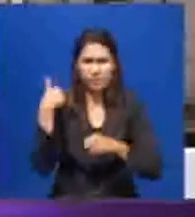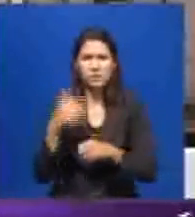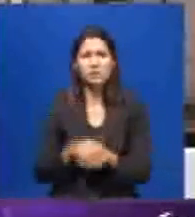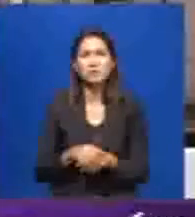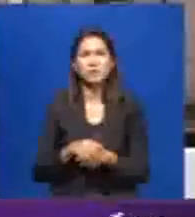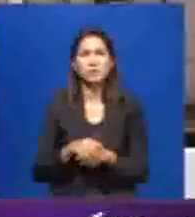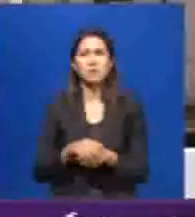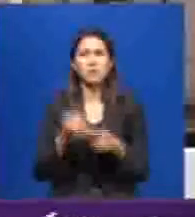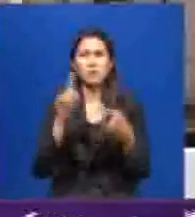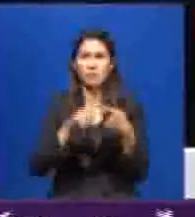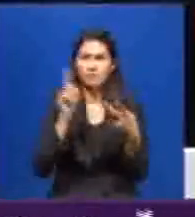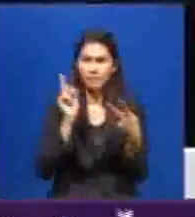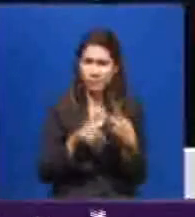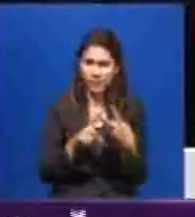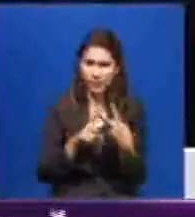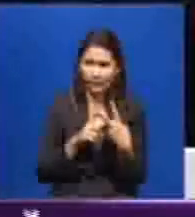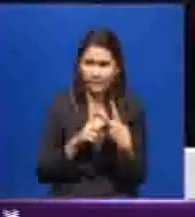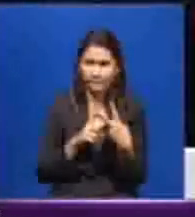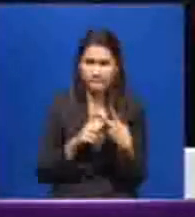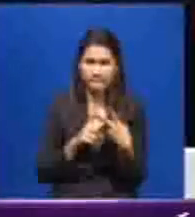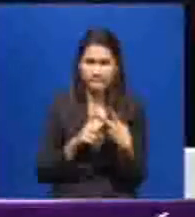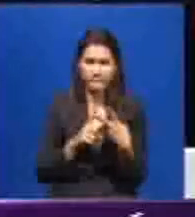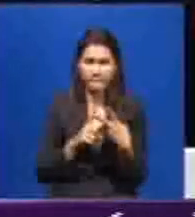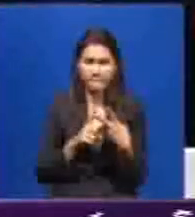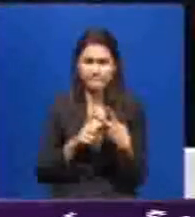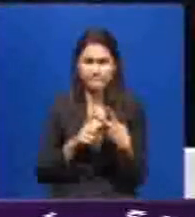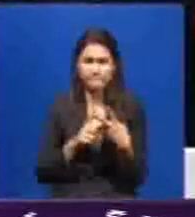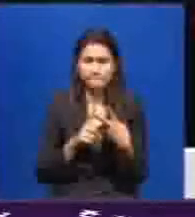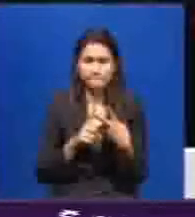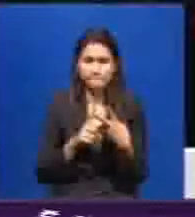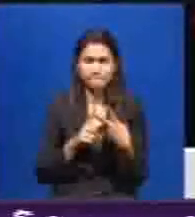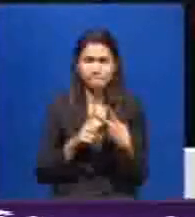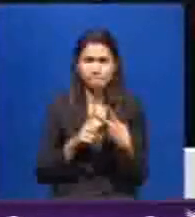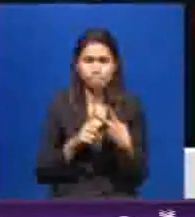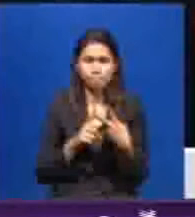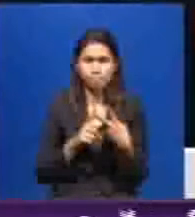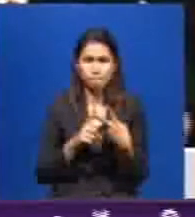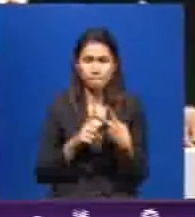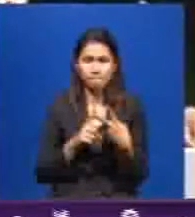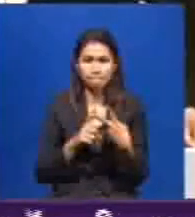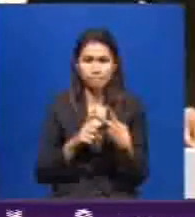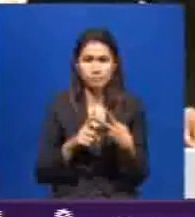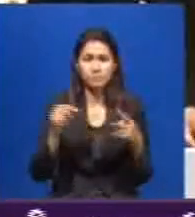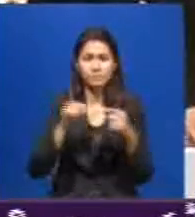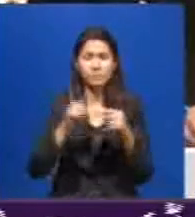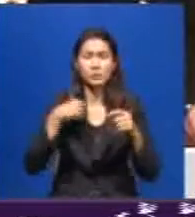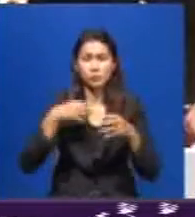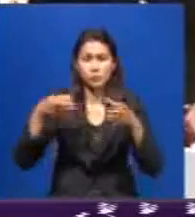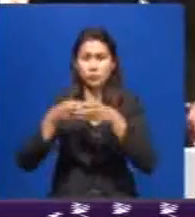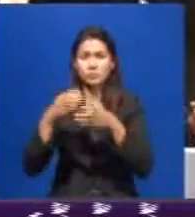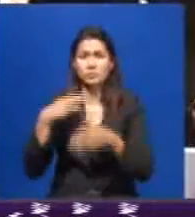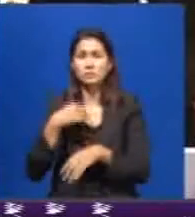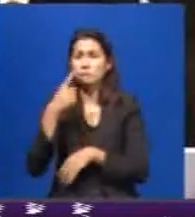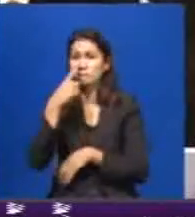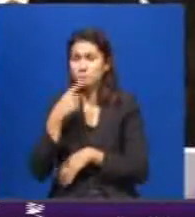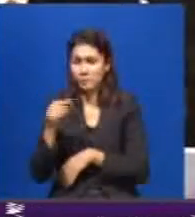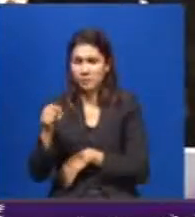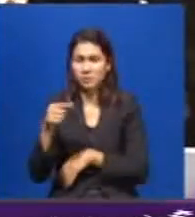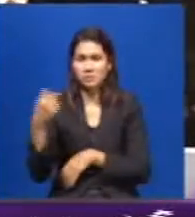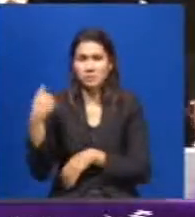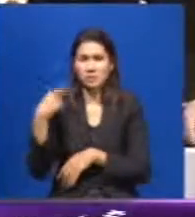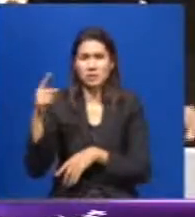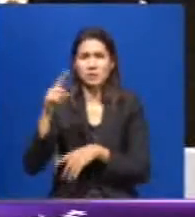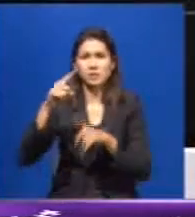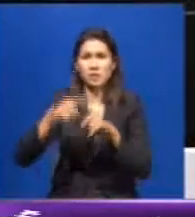องก็คือว่าทางผู้นัดรวมพลนะครับของส่วนของเสื้อแดงนะครับท่านก็นัดกันวันที่